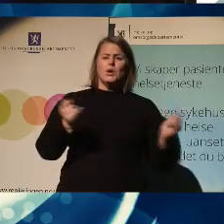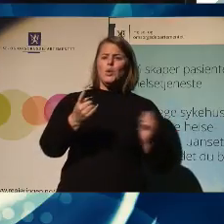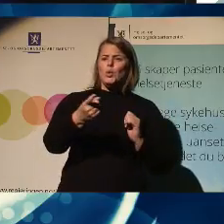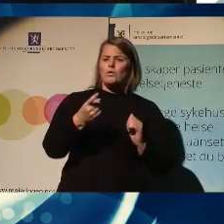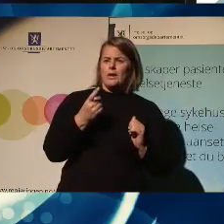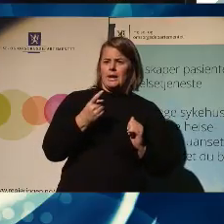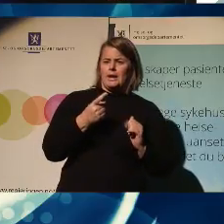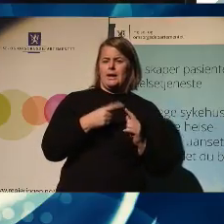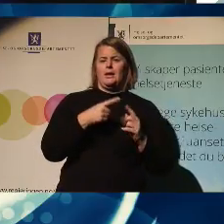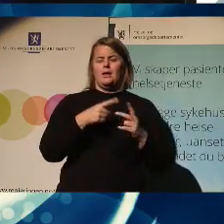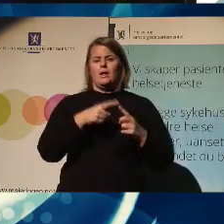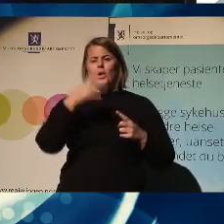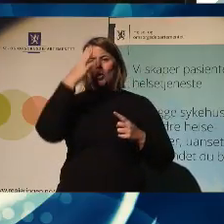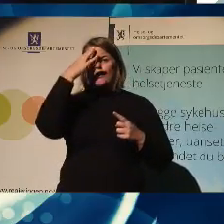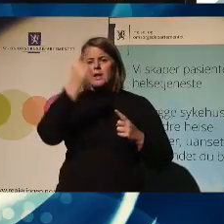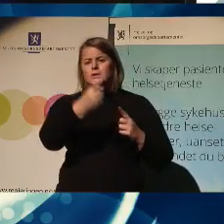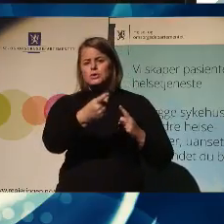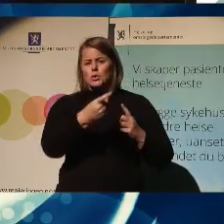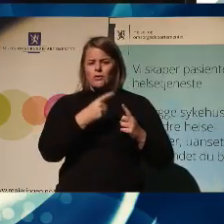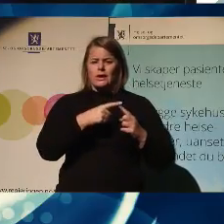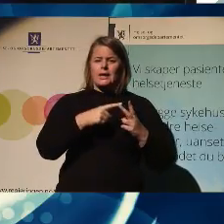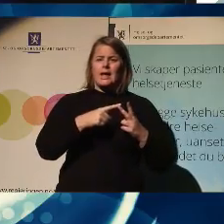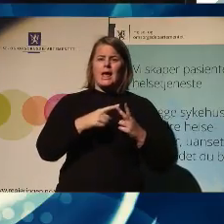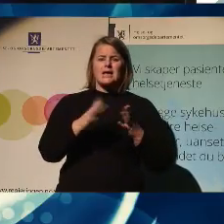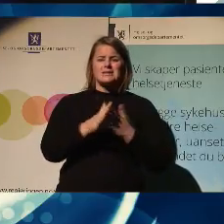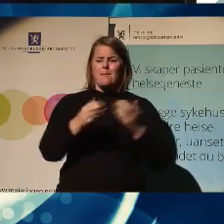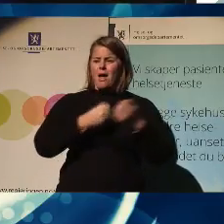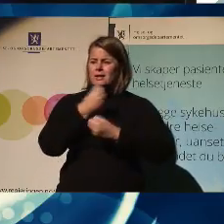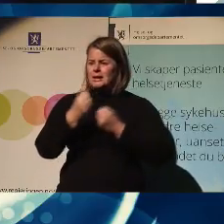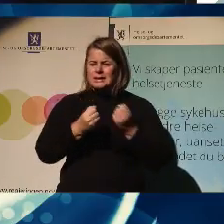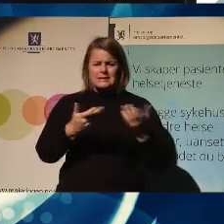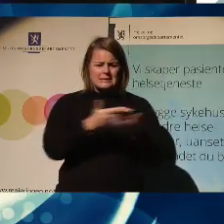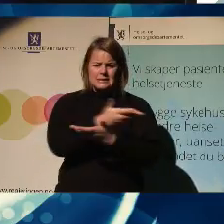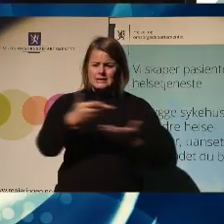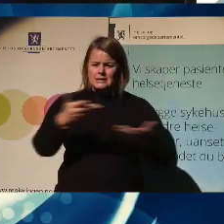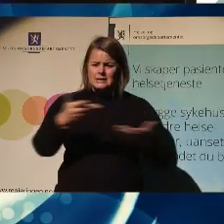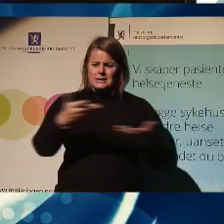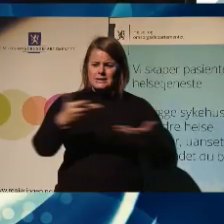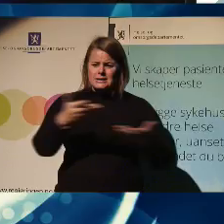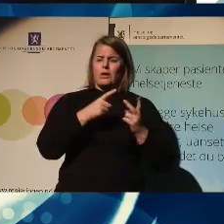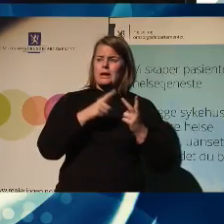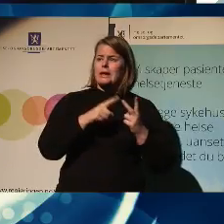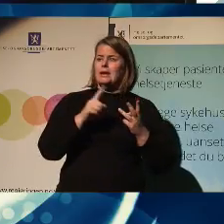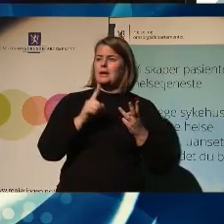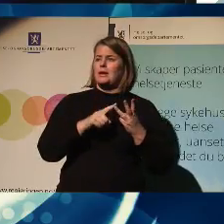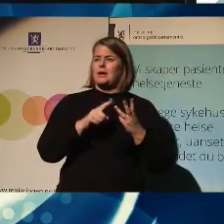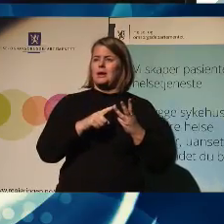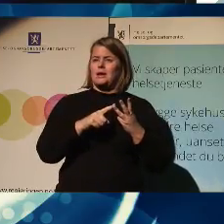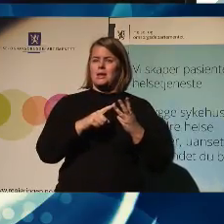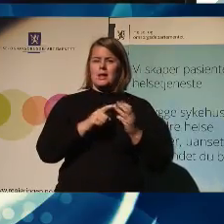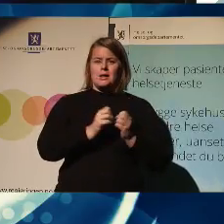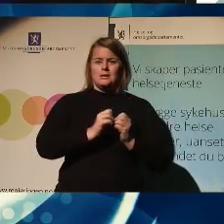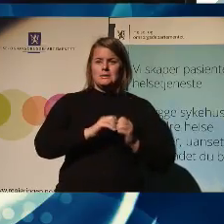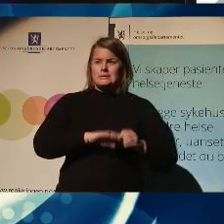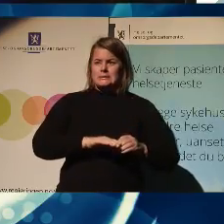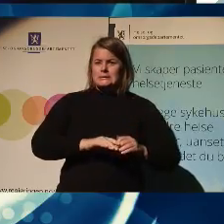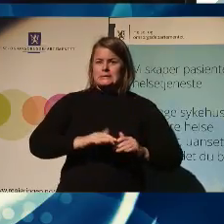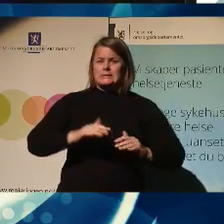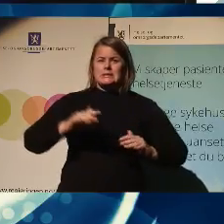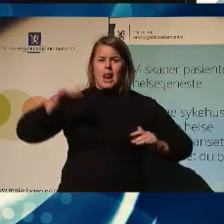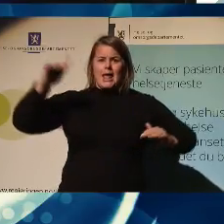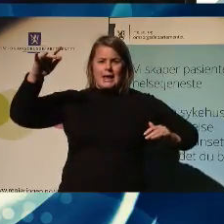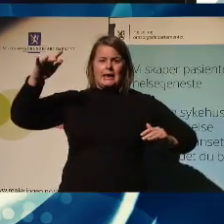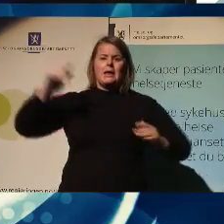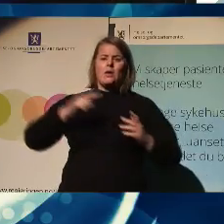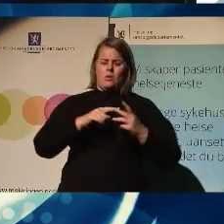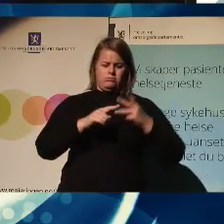var kompetanseutfordringer, det var samhandlingsutfordringer, det var skalering og alt dette her